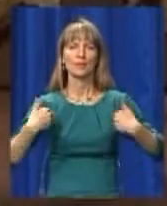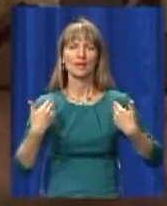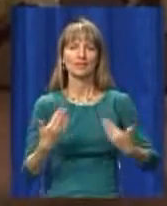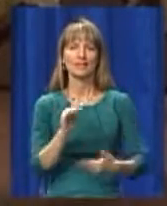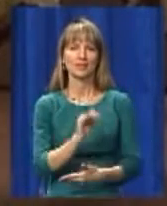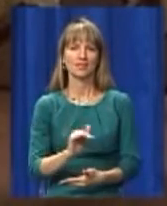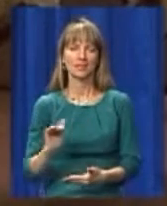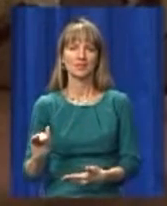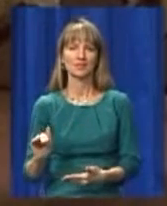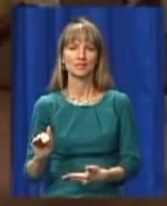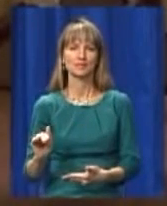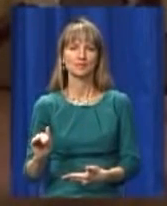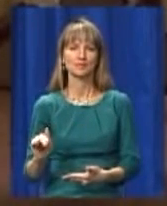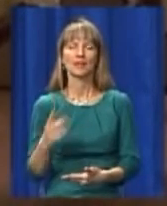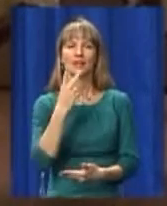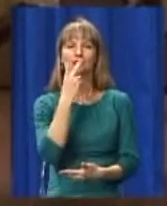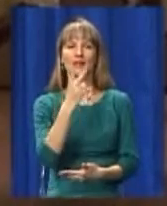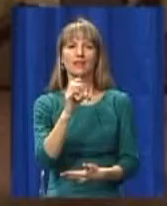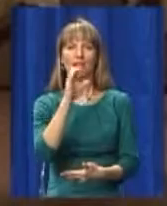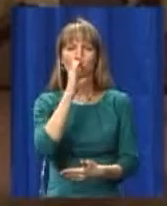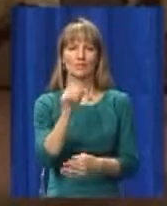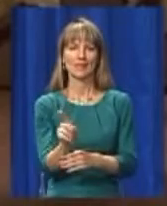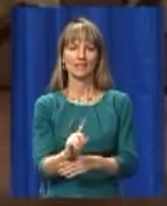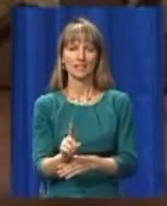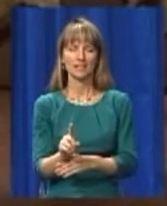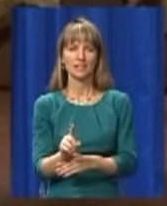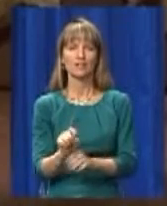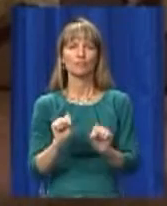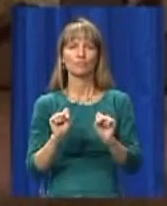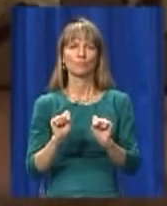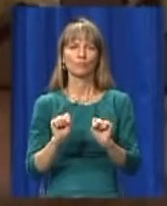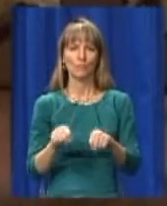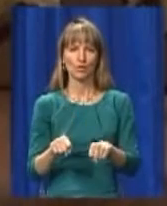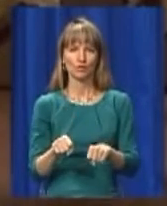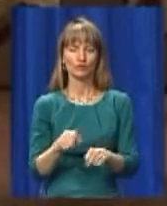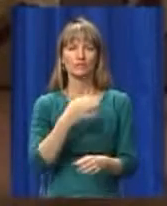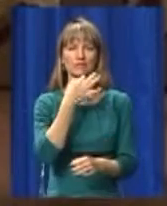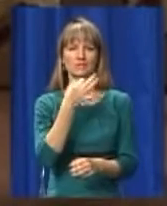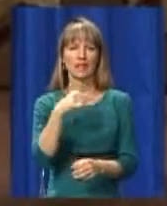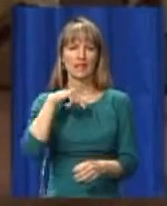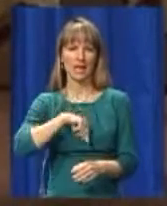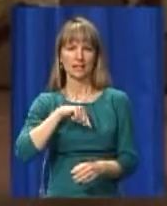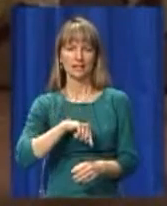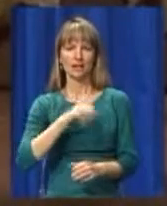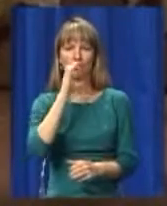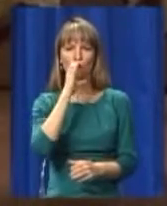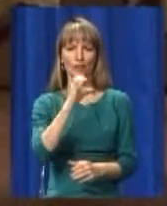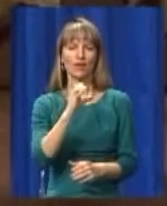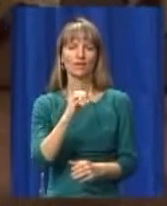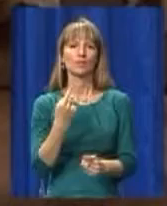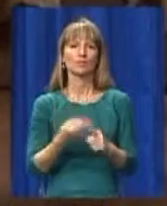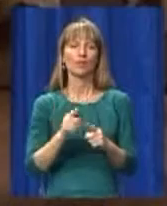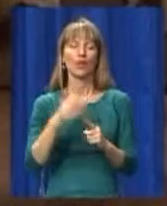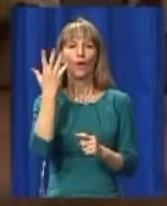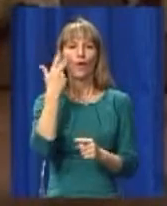Привіт-привіт, діти! Дивлячись на вовчий хвіст, можна визначити настрій вовка. Тож,